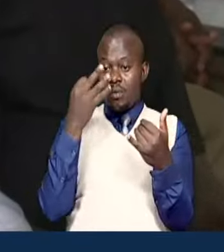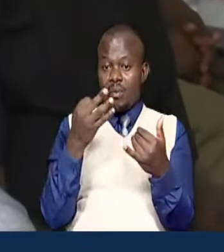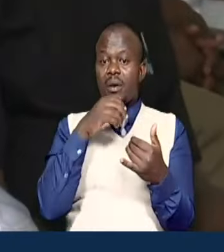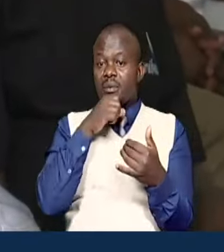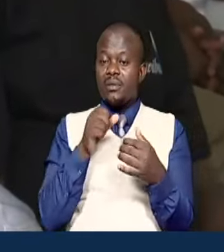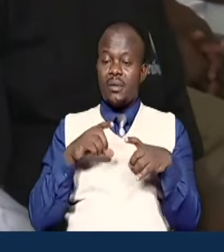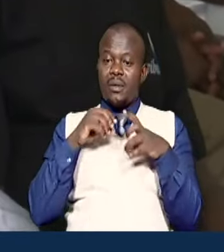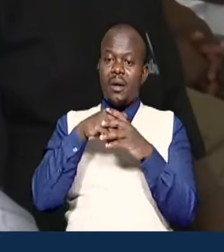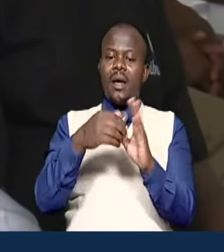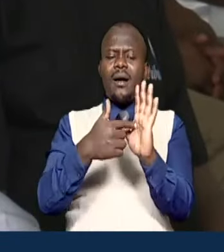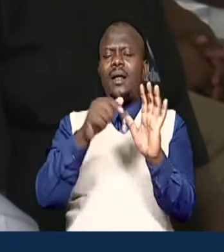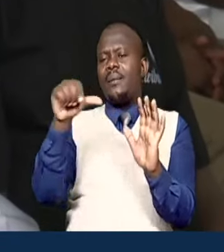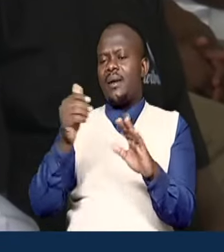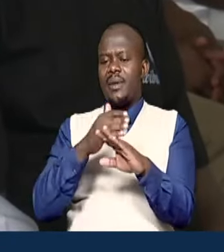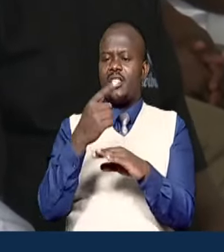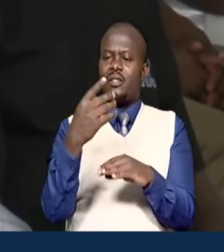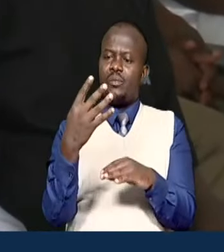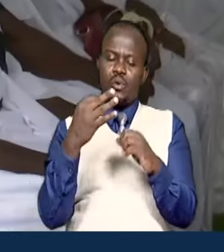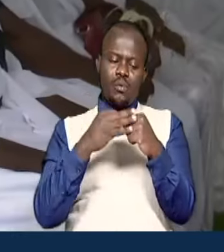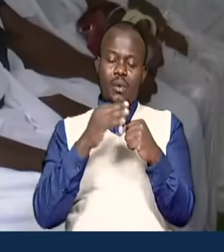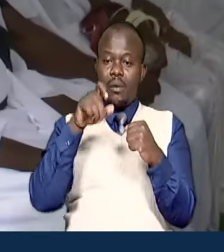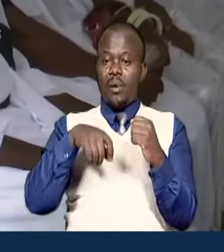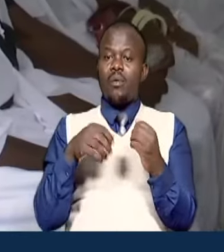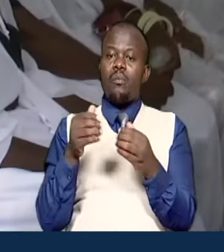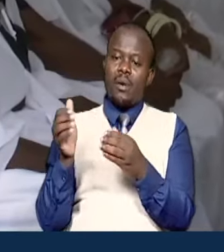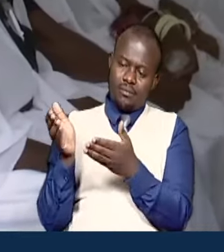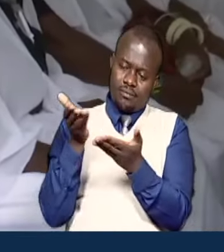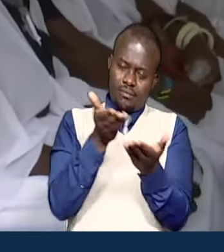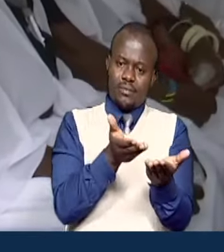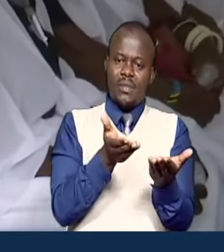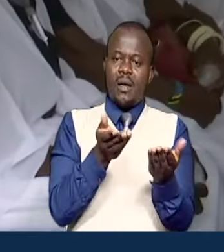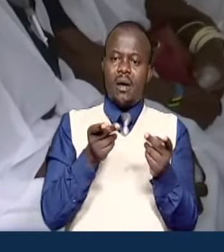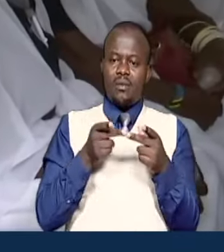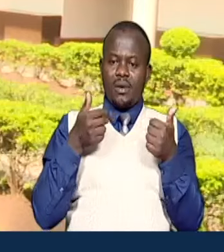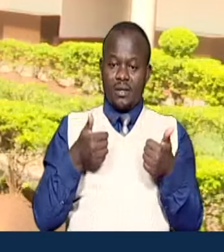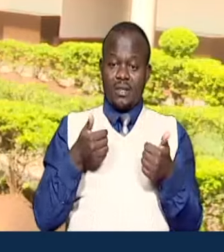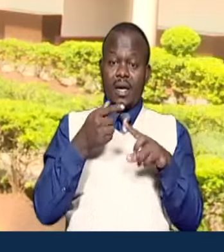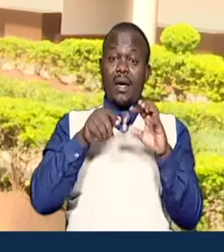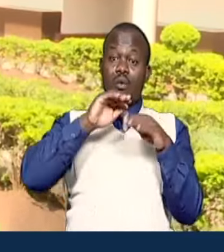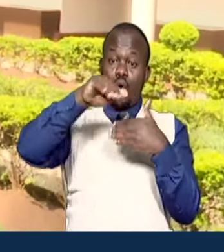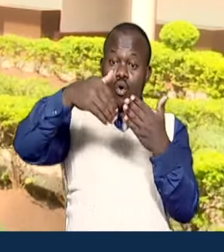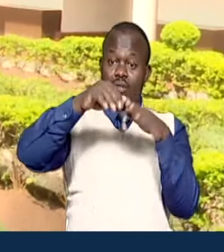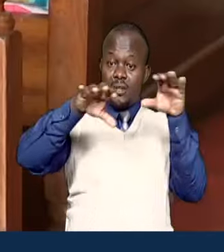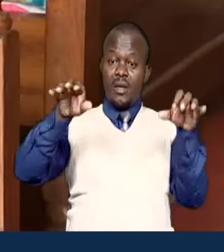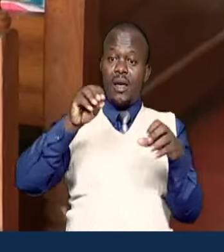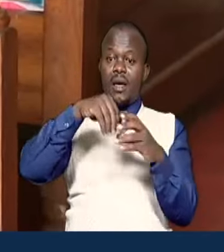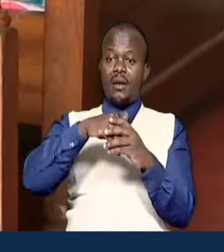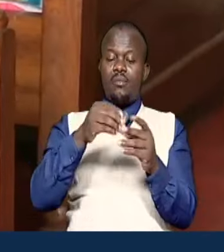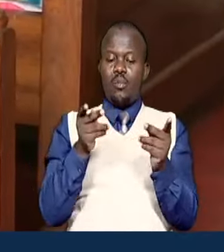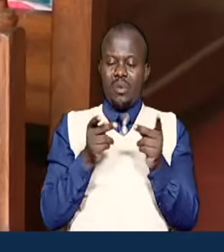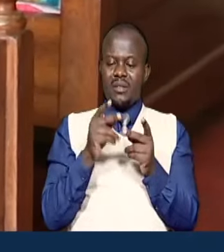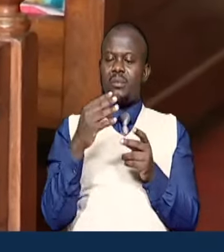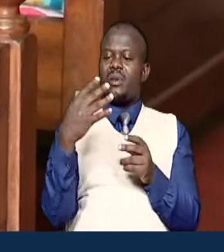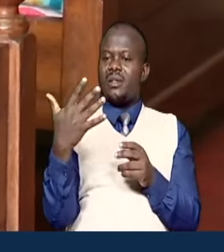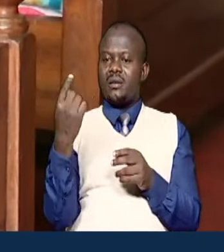zatujwe hagaragaye abandi 148 bakeneye gutuzwa, nyamara kugeza ubu mu ngo z'impinganzima zose harimo imyanya 45